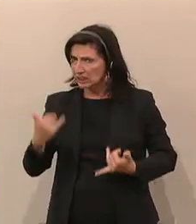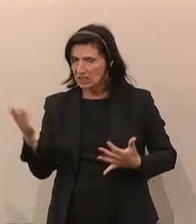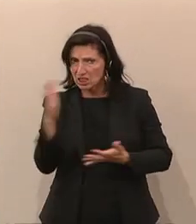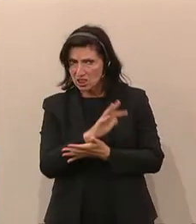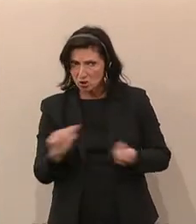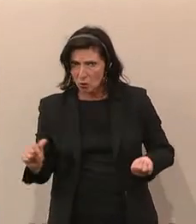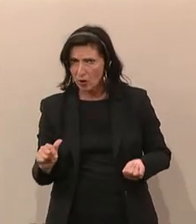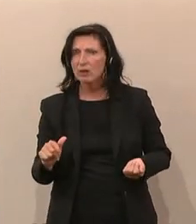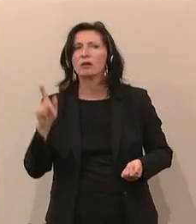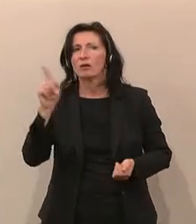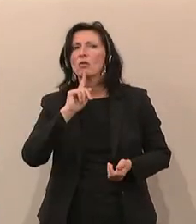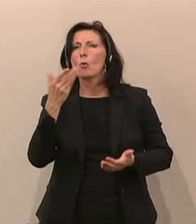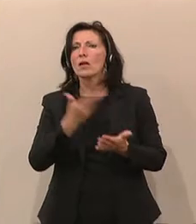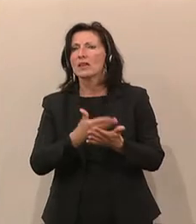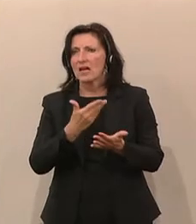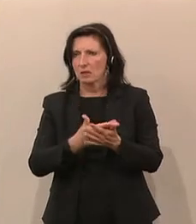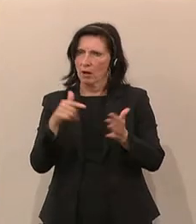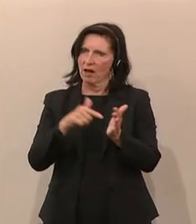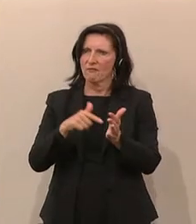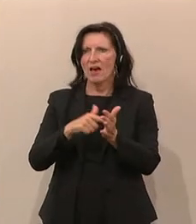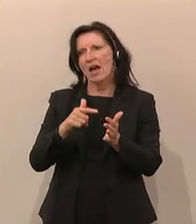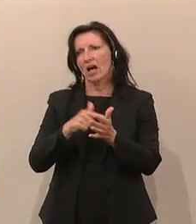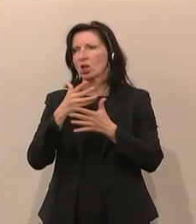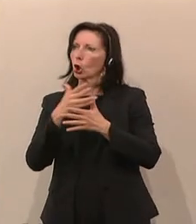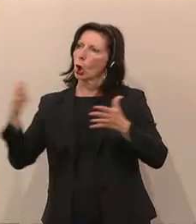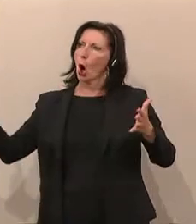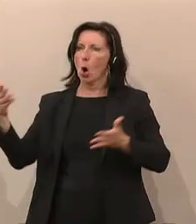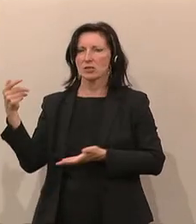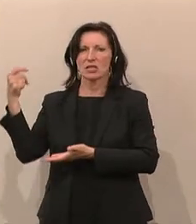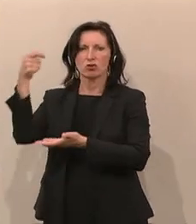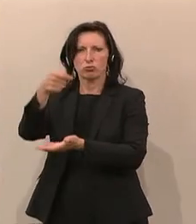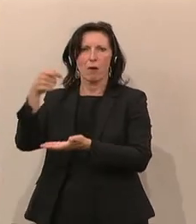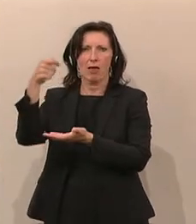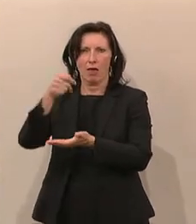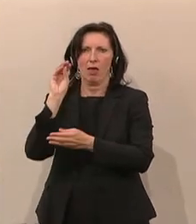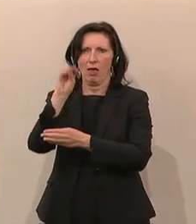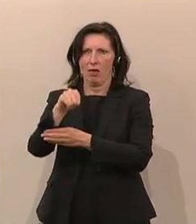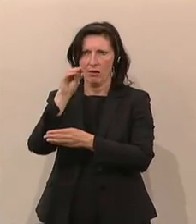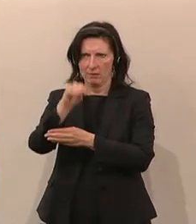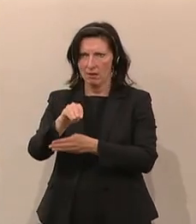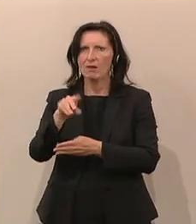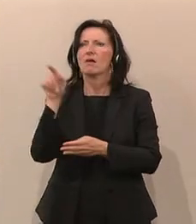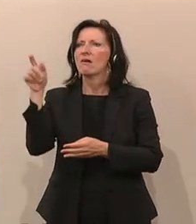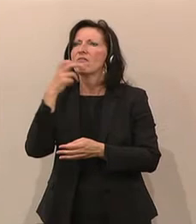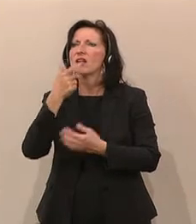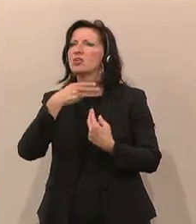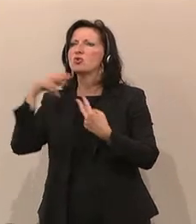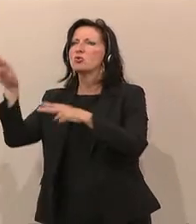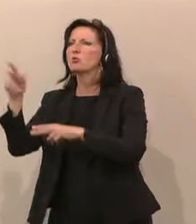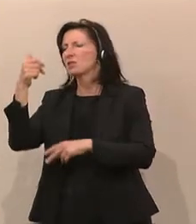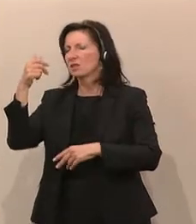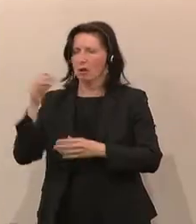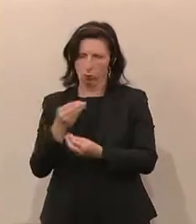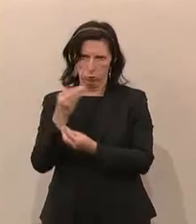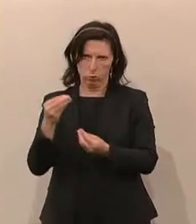darum wollen Sie Ihren Großspendern wieder als Geschenk zurückgeben. Das ist ein unwürdiges Schauspiel. Beenden Sie es endlich. Dankeschön.